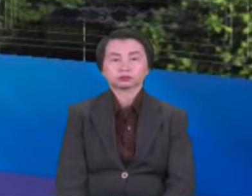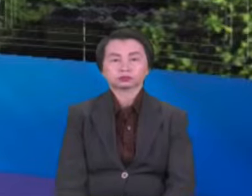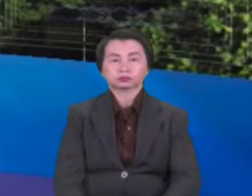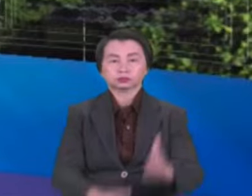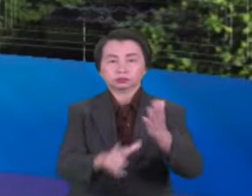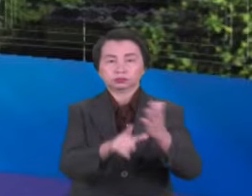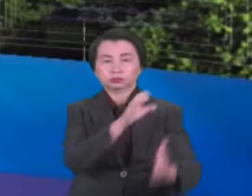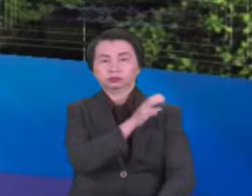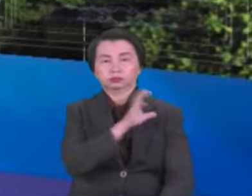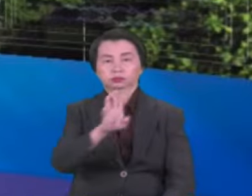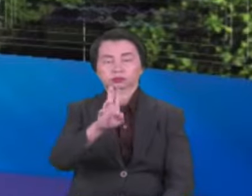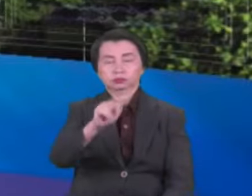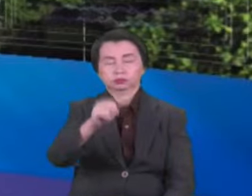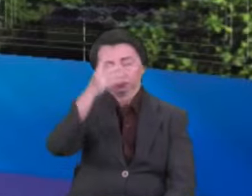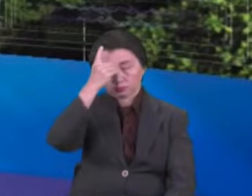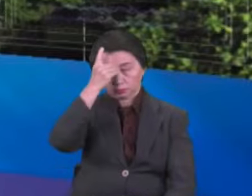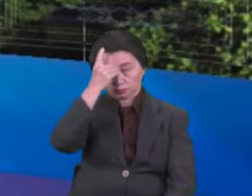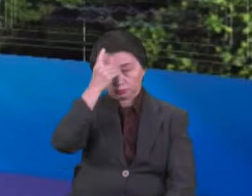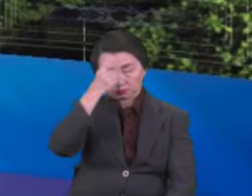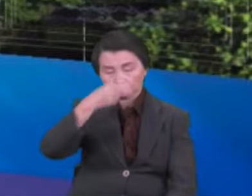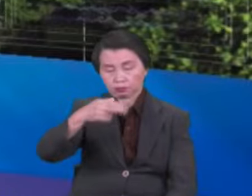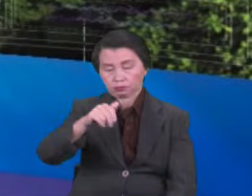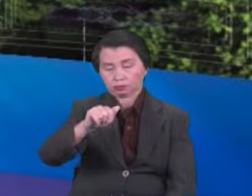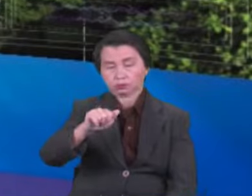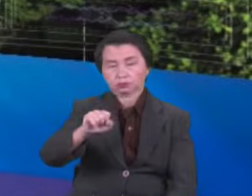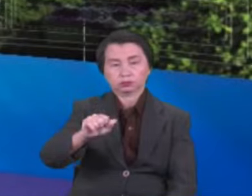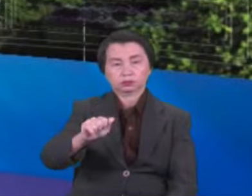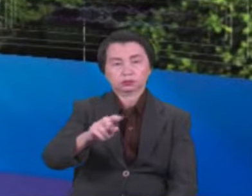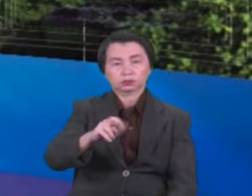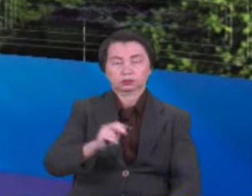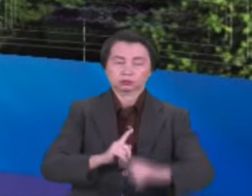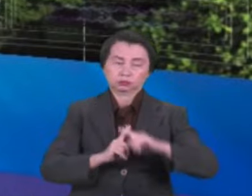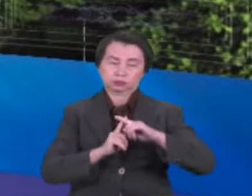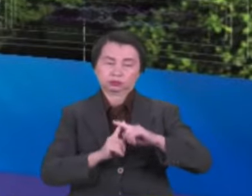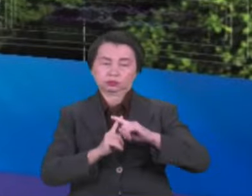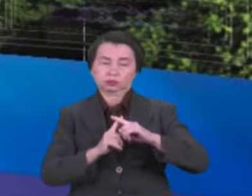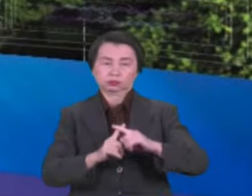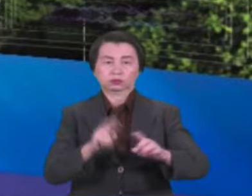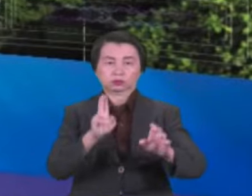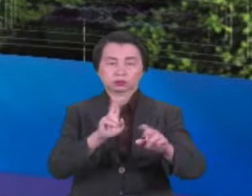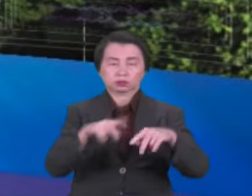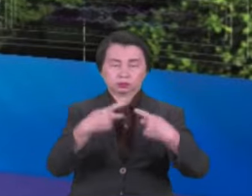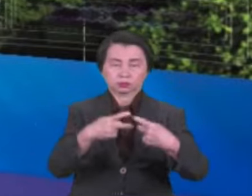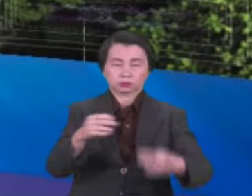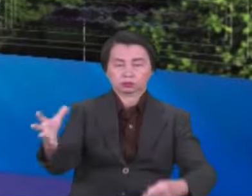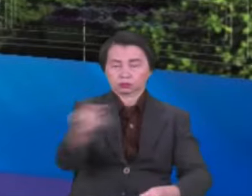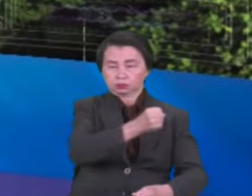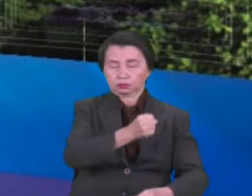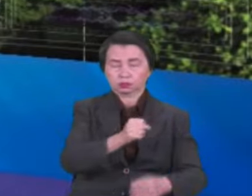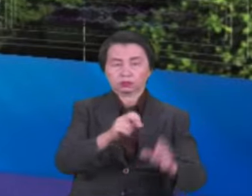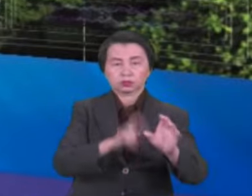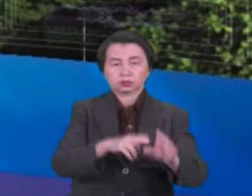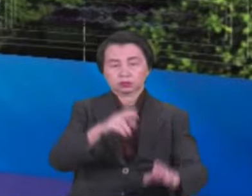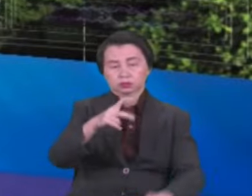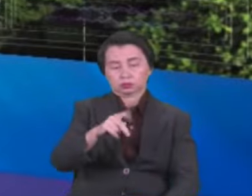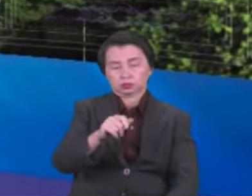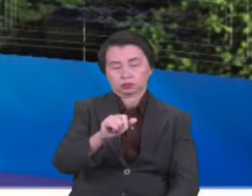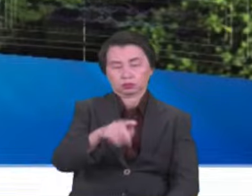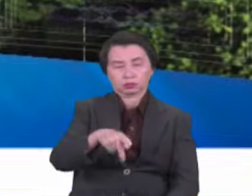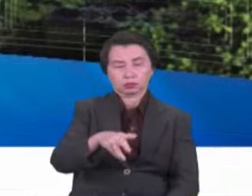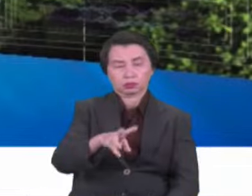Timbalan Pengerusi Barisan Nasional, Datuk Seri Muhammad Hassan, optimis parti itu boleh merampas kembali kerusi Parlimen Tampin dan Kuala Pilah